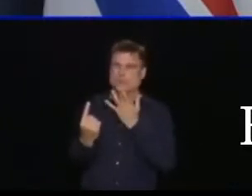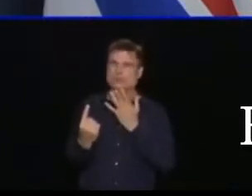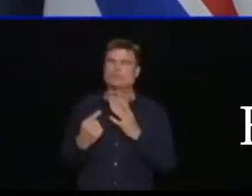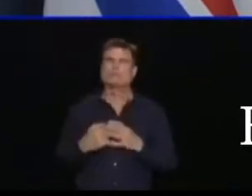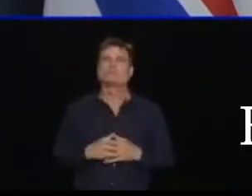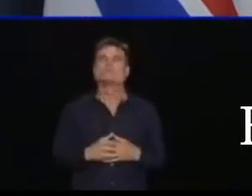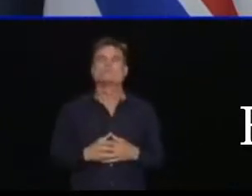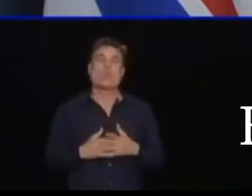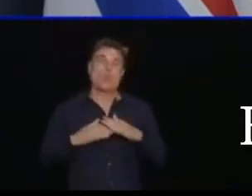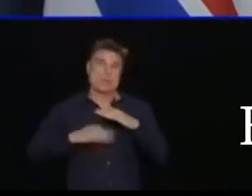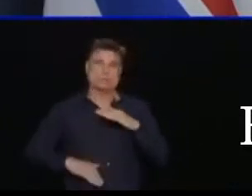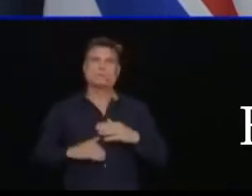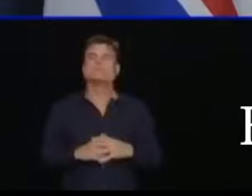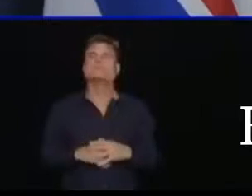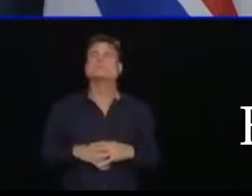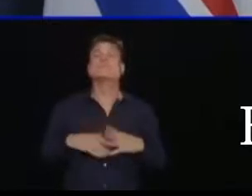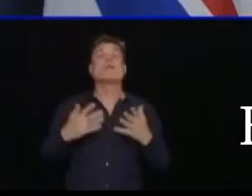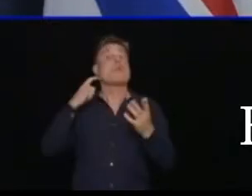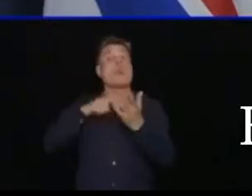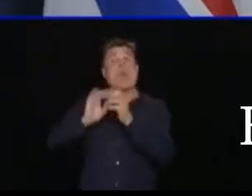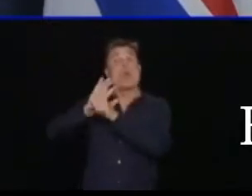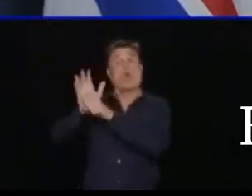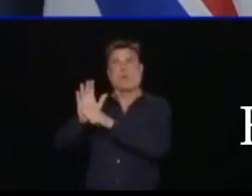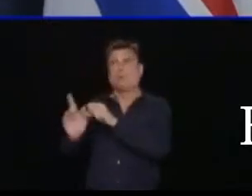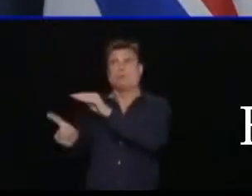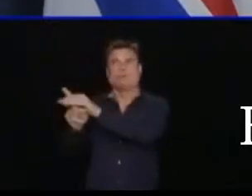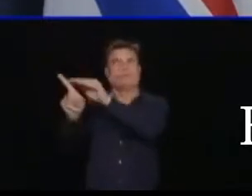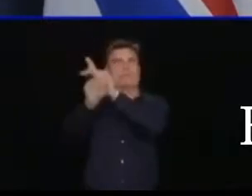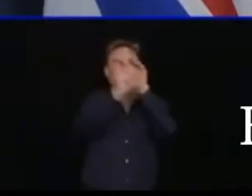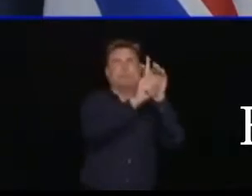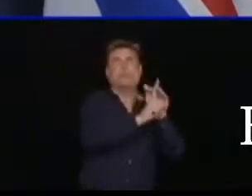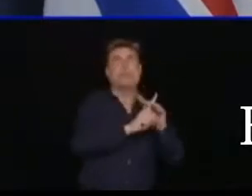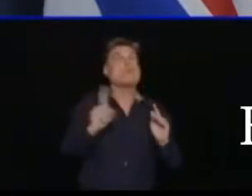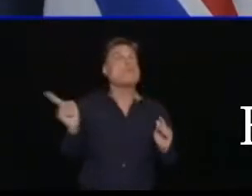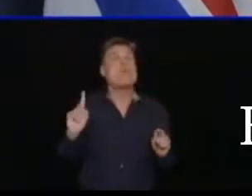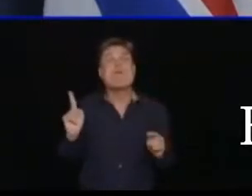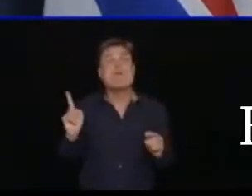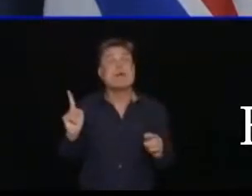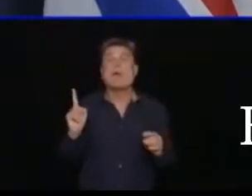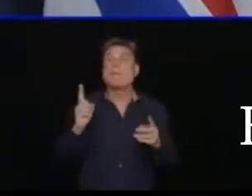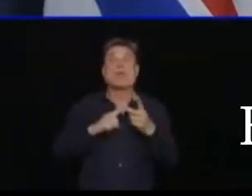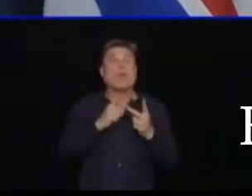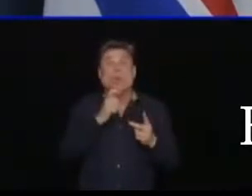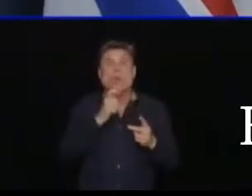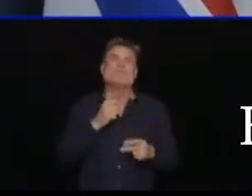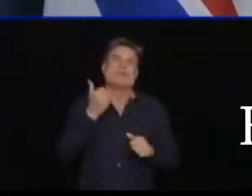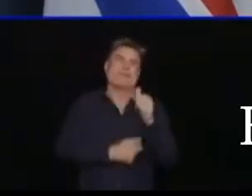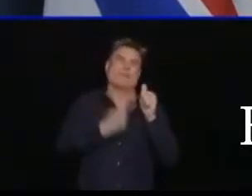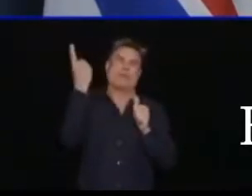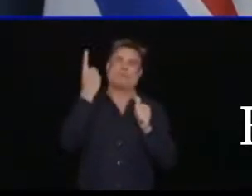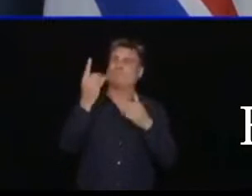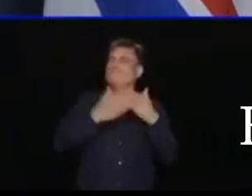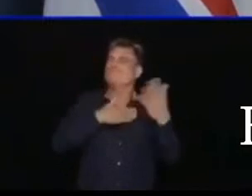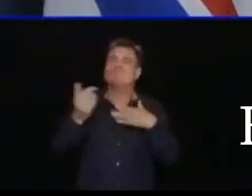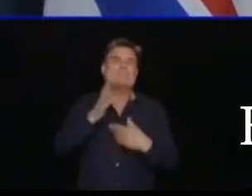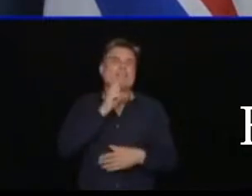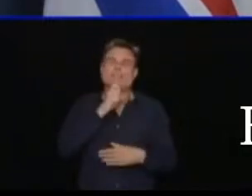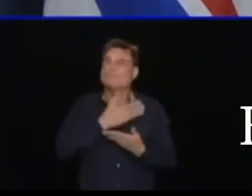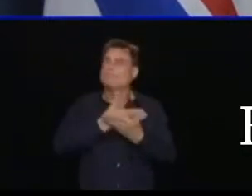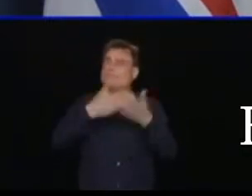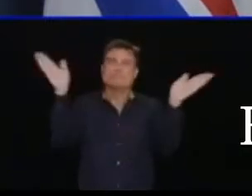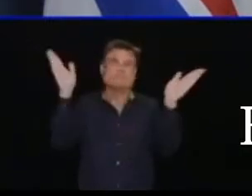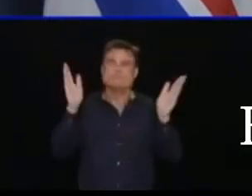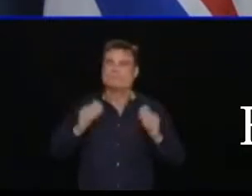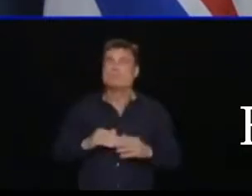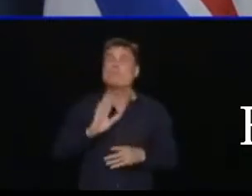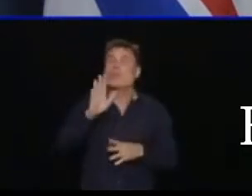病毒也是对大家每一个人造成了很大的影响。我们也是一直在讨论我们也看到了很多